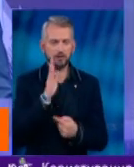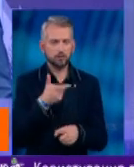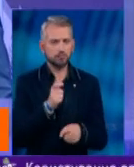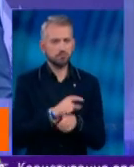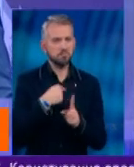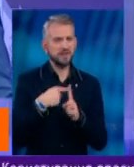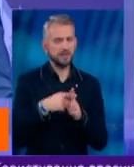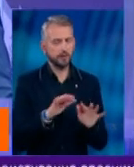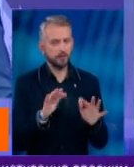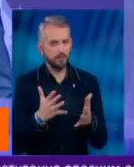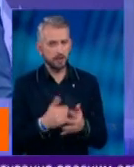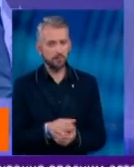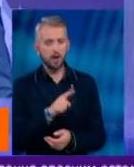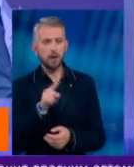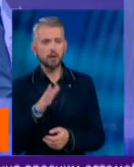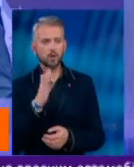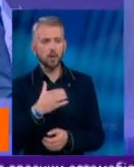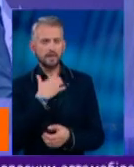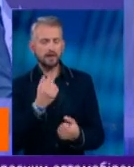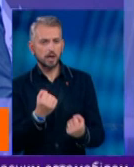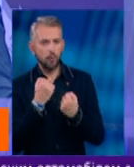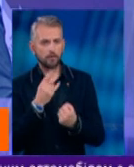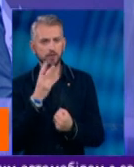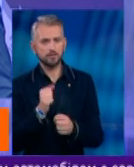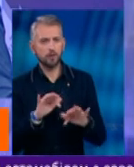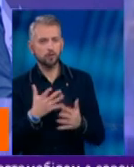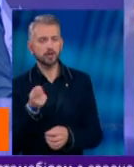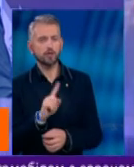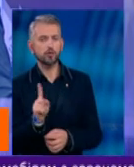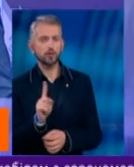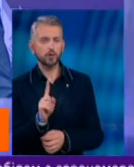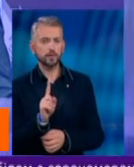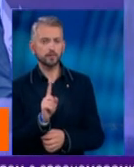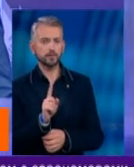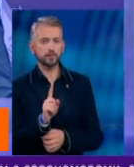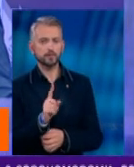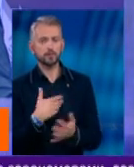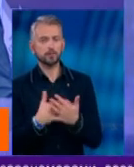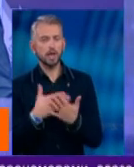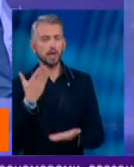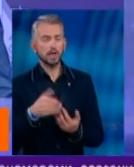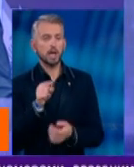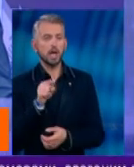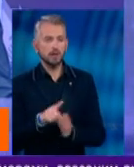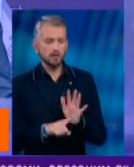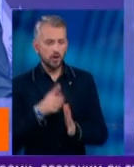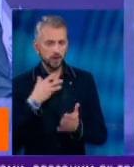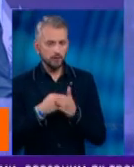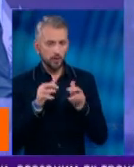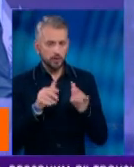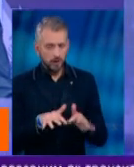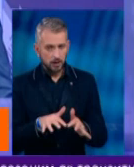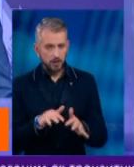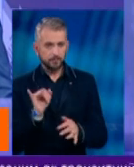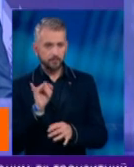позитивным явлением. То есть они будут застрахованы на случай того, что, скажем, если они начали свое дело, и